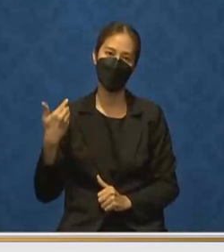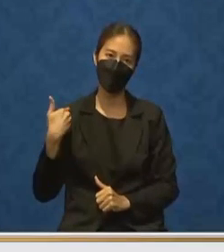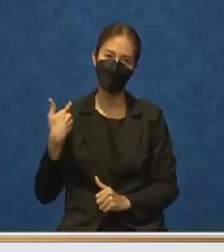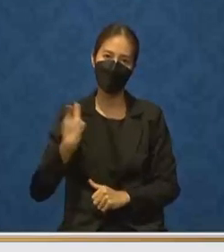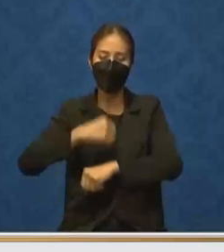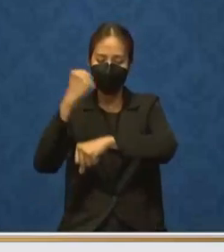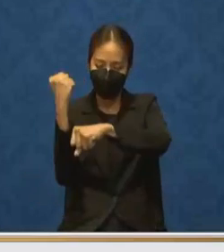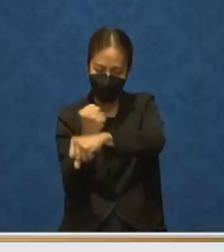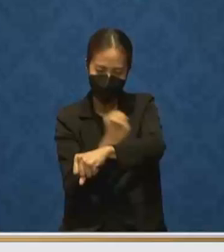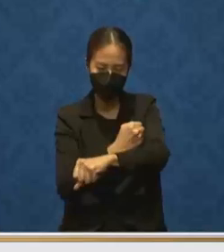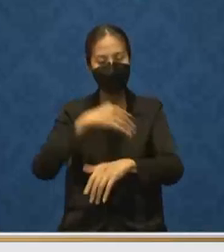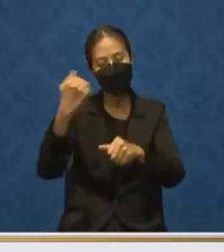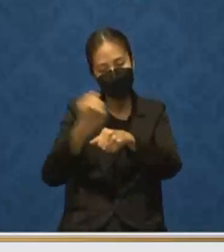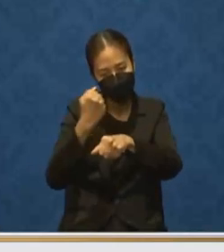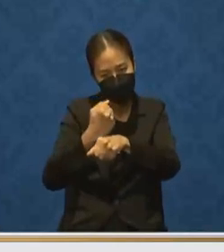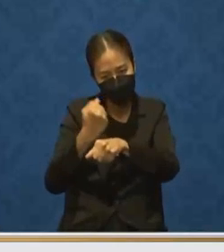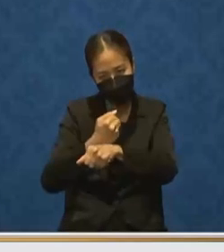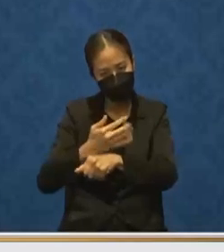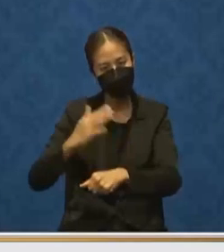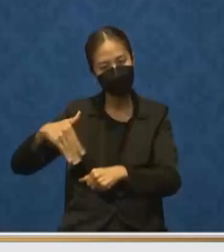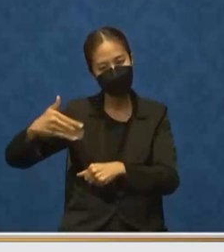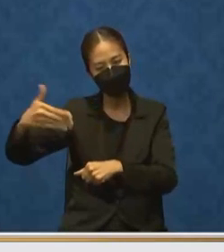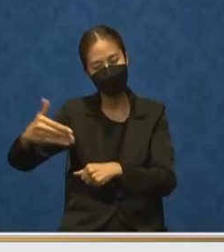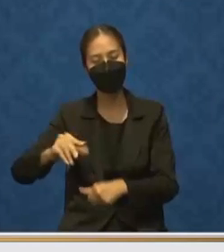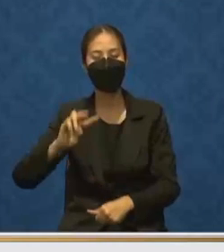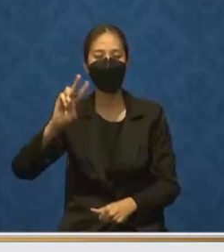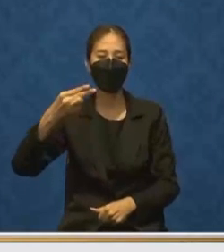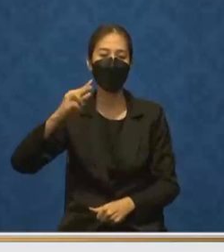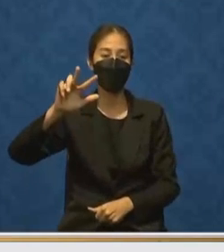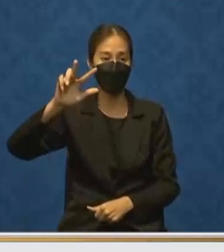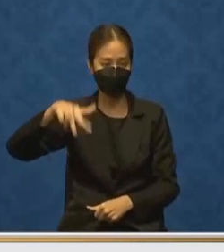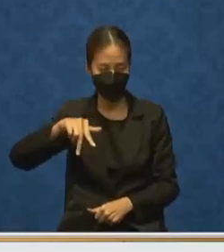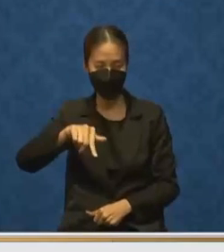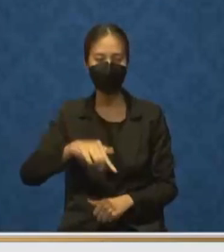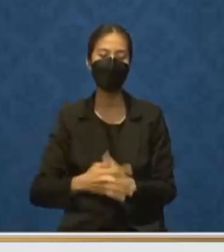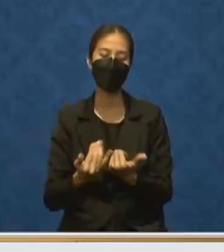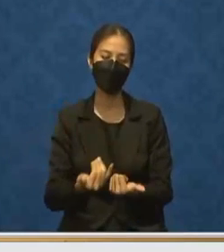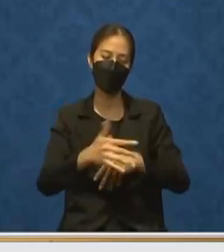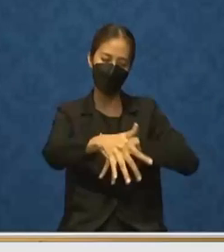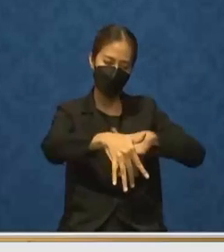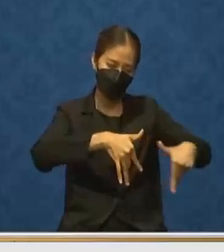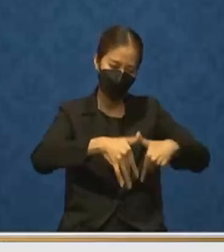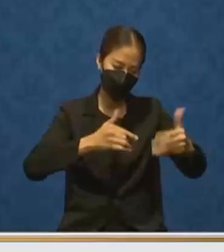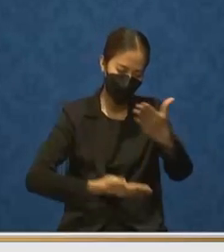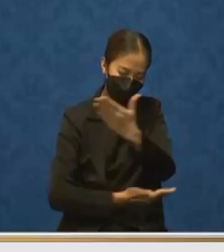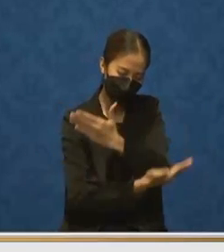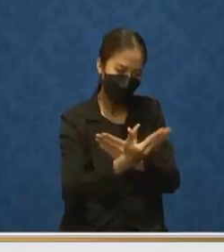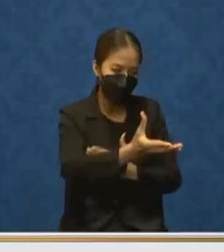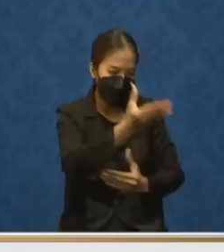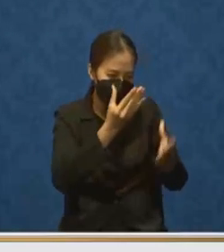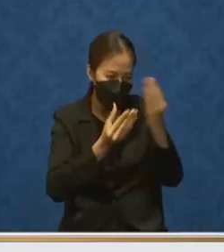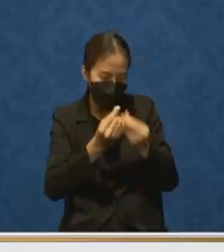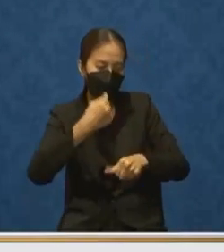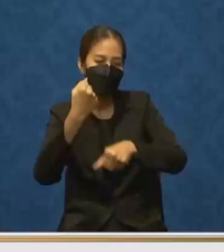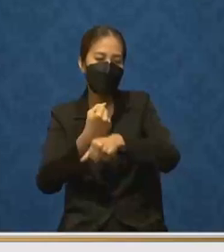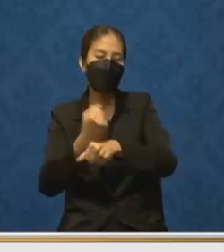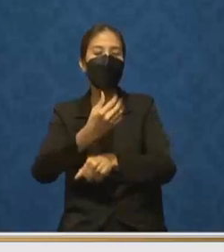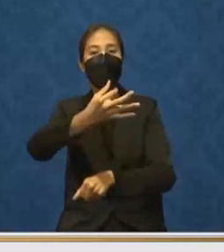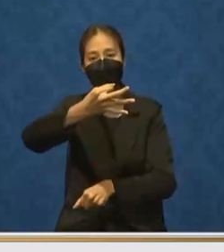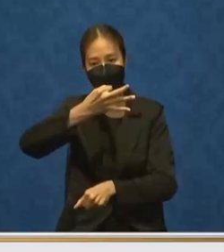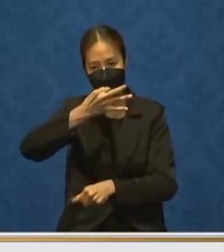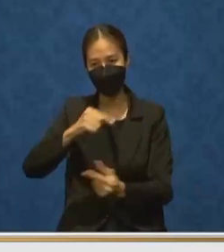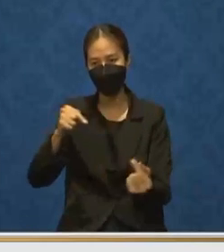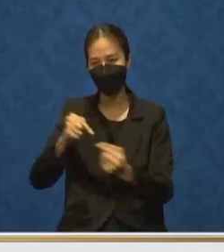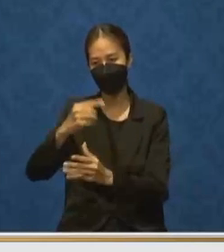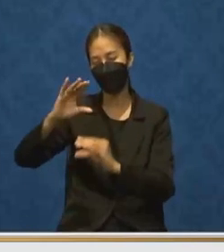ให้ก้าวทันการเปลี่ยนแปลงของโลกอย่างน้อย 23,000 คนและให้ประชาชนทุกกลุ่มมีโอกาสได้เรียนรู้และฝึกอาชีพจากโครงการศูนย์ฝึกอ